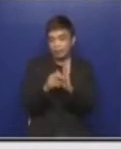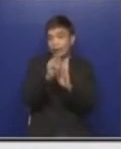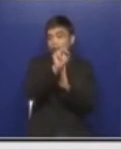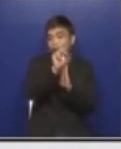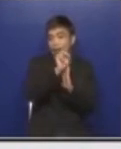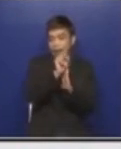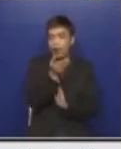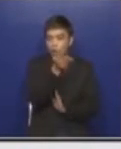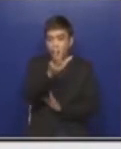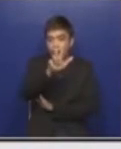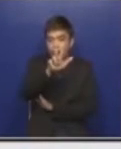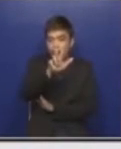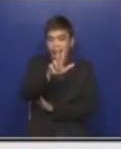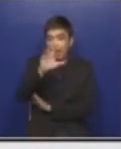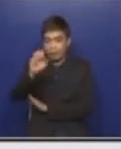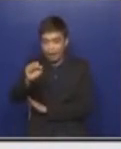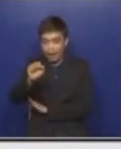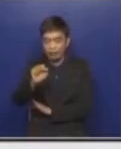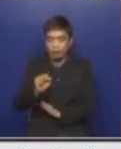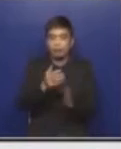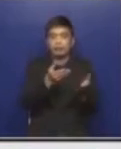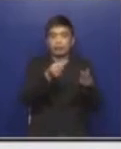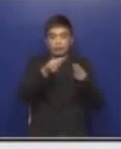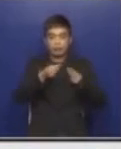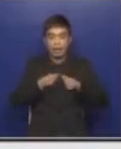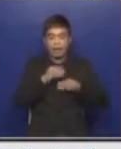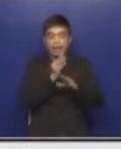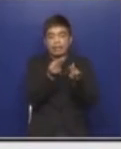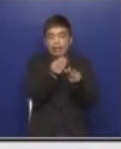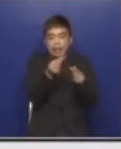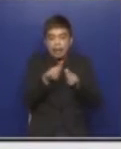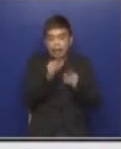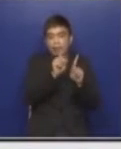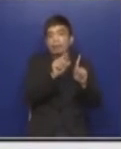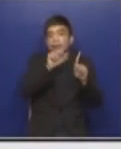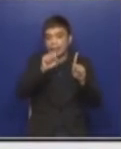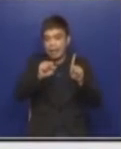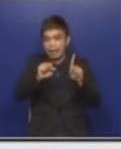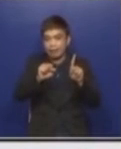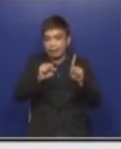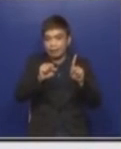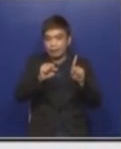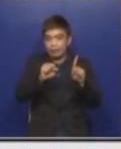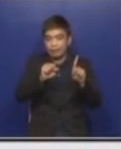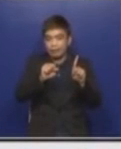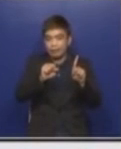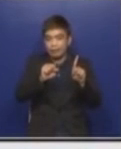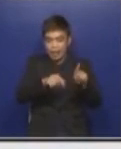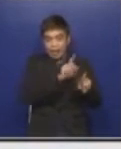ครับได้มาประมาณ 100,000 คือเป็นพื้นที่3 4 5ขึ้นขบวนที่1ที่2